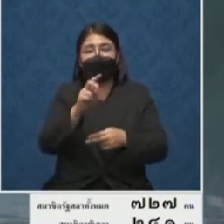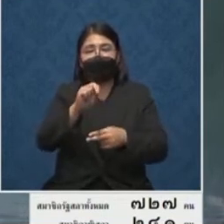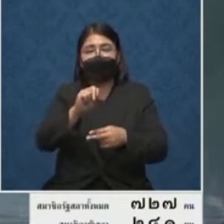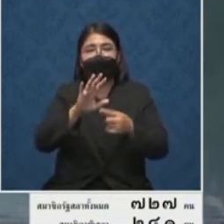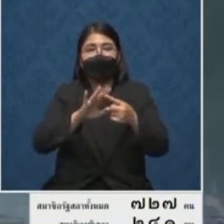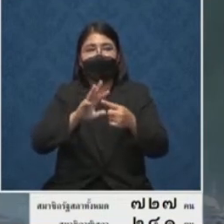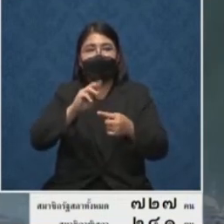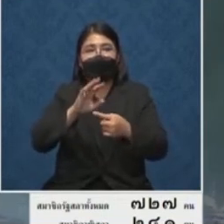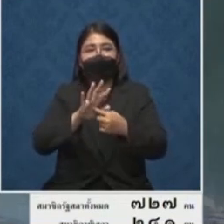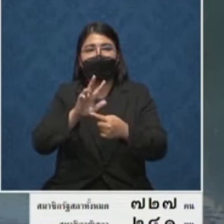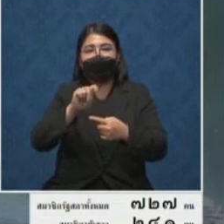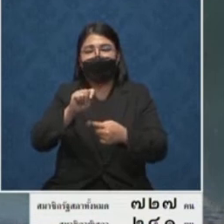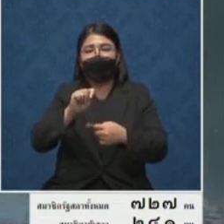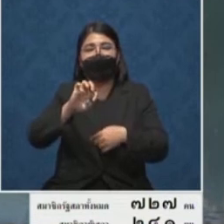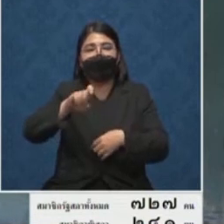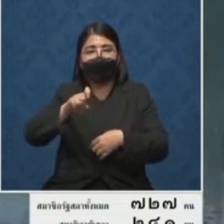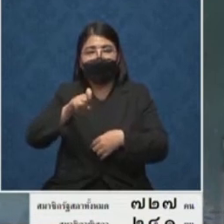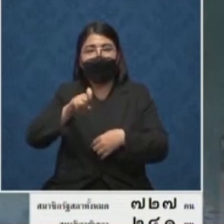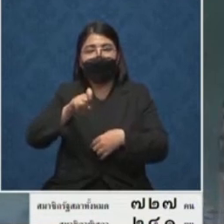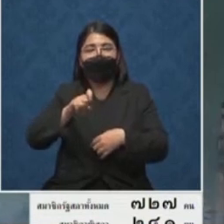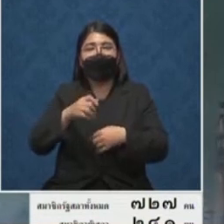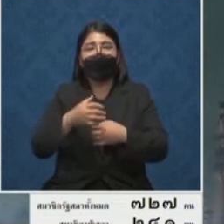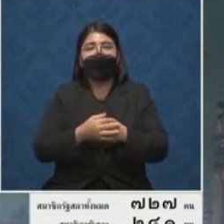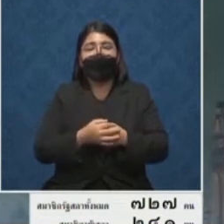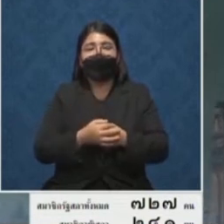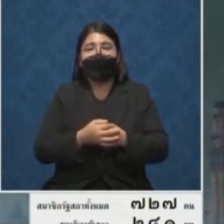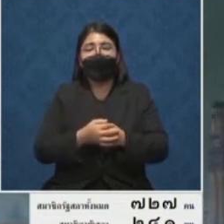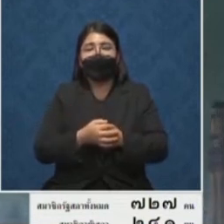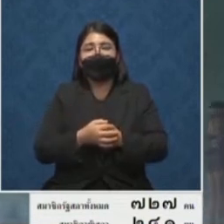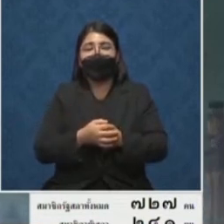675นายอนุวัฒน์สุสาล